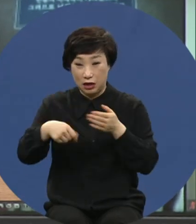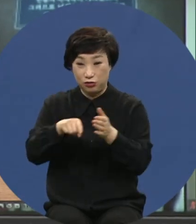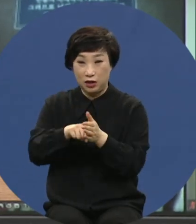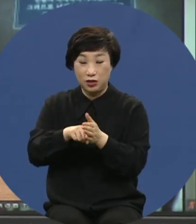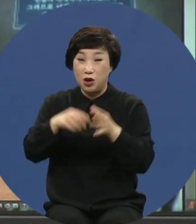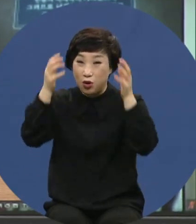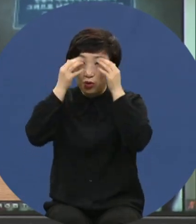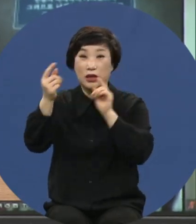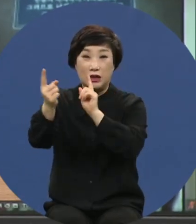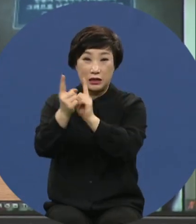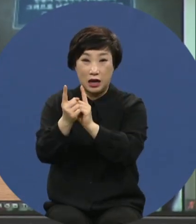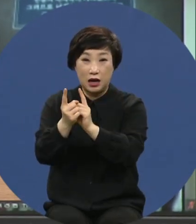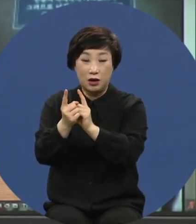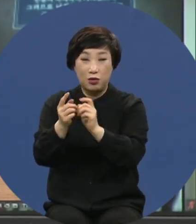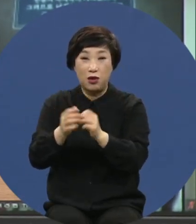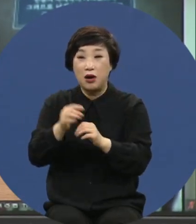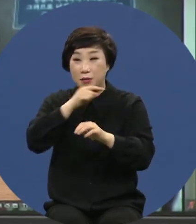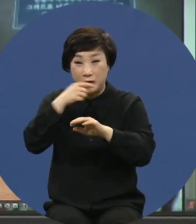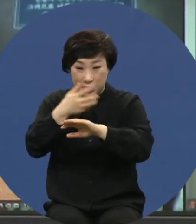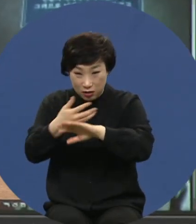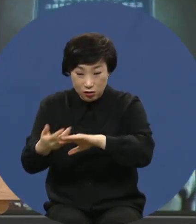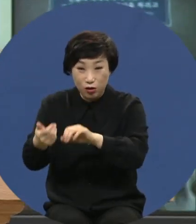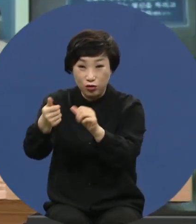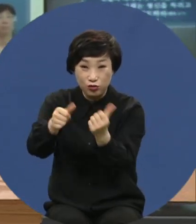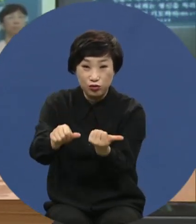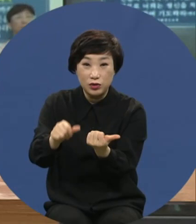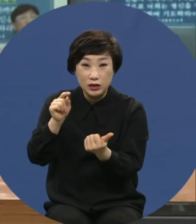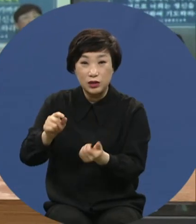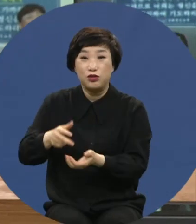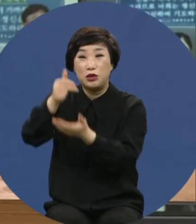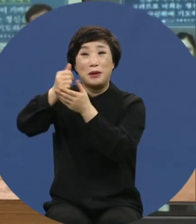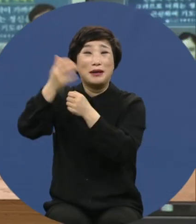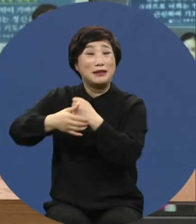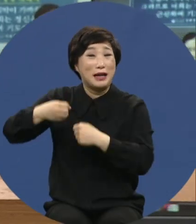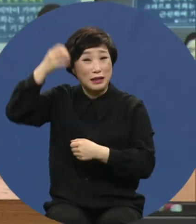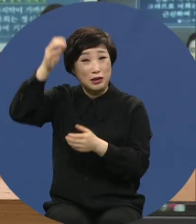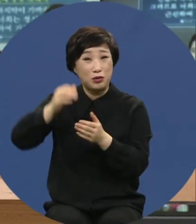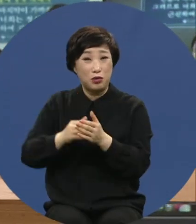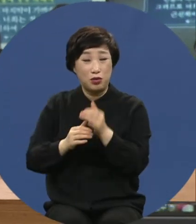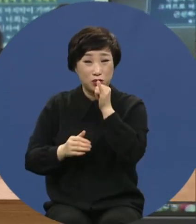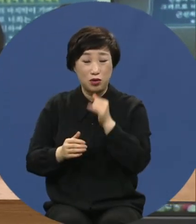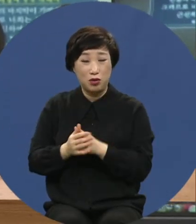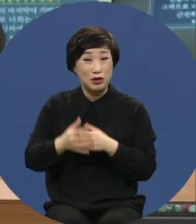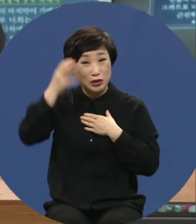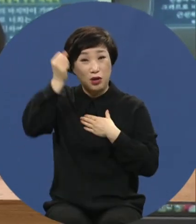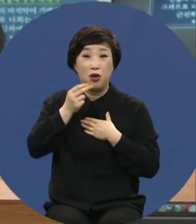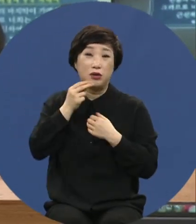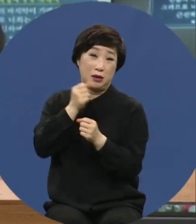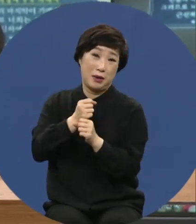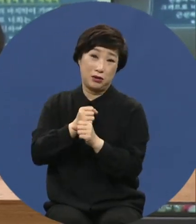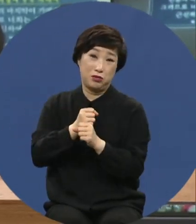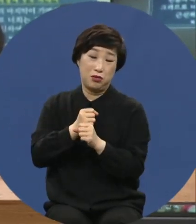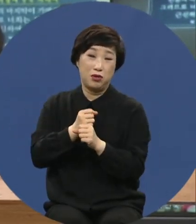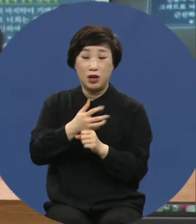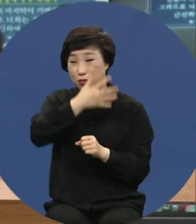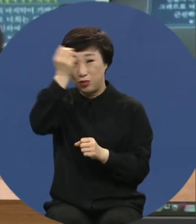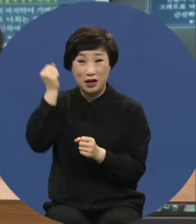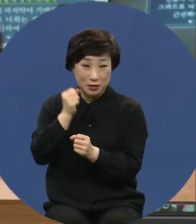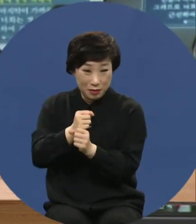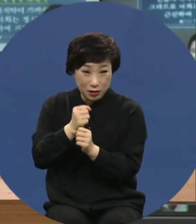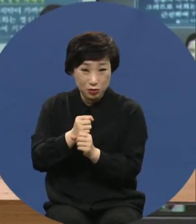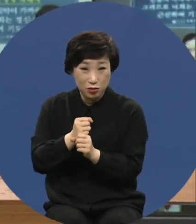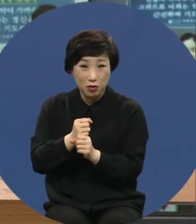위해서 고난당하시고 피 쏟으시고 죽으신 이 은혜를 망각시키고 기억하지 않게 만들고